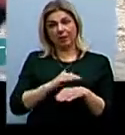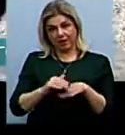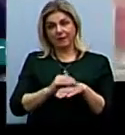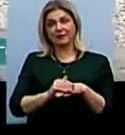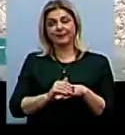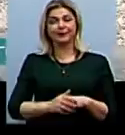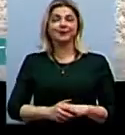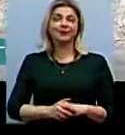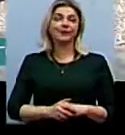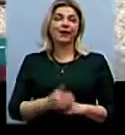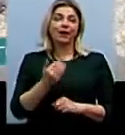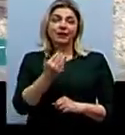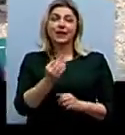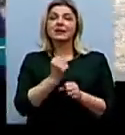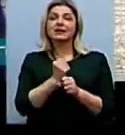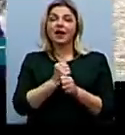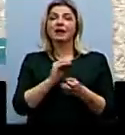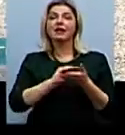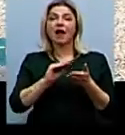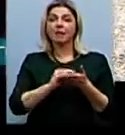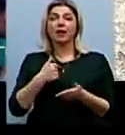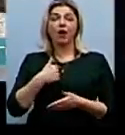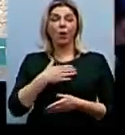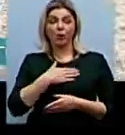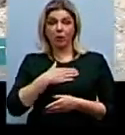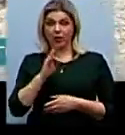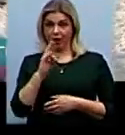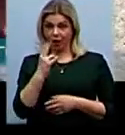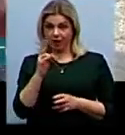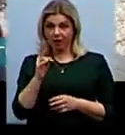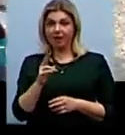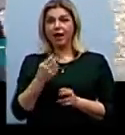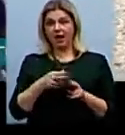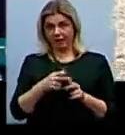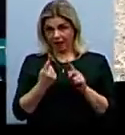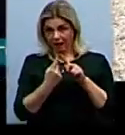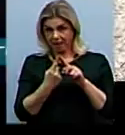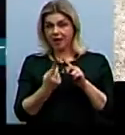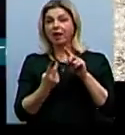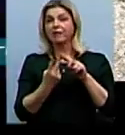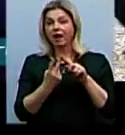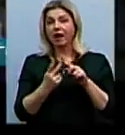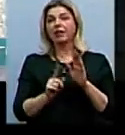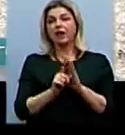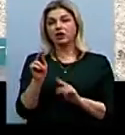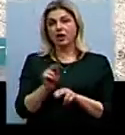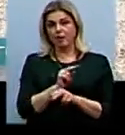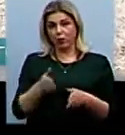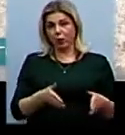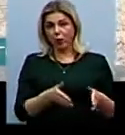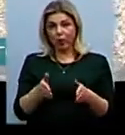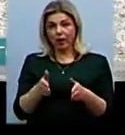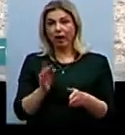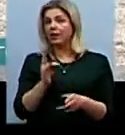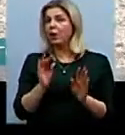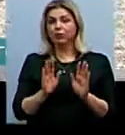Вони зробили надпись «Я люблю Миколаїв». Це раз. Два, вони почали ремонтувати дороги. І